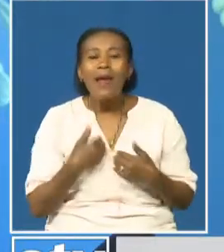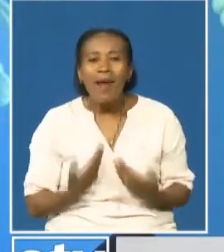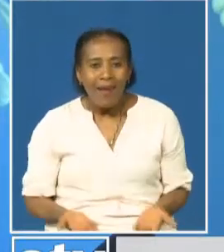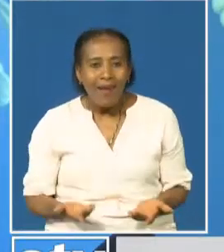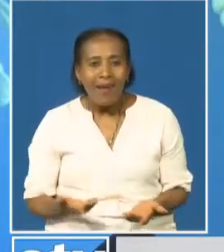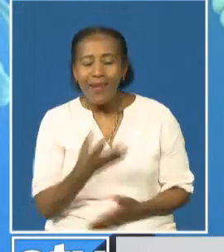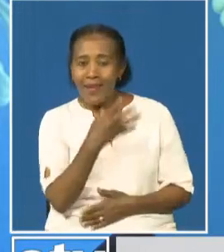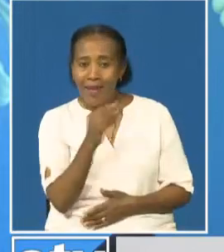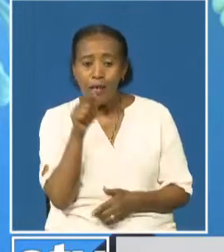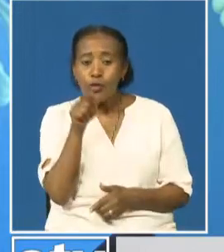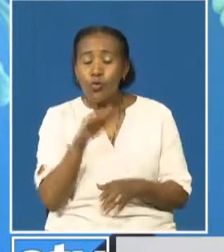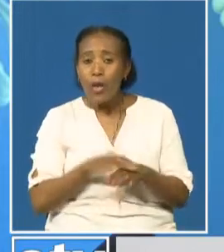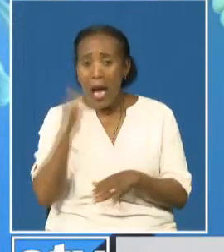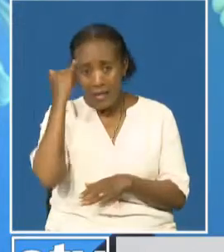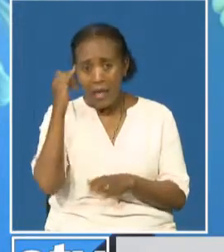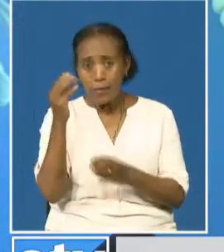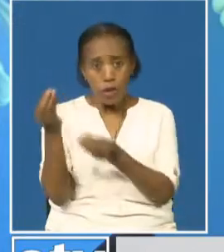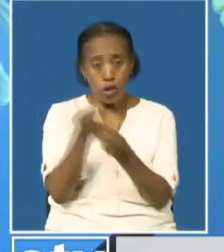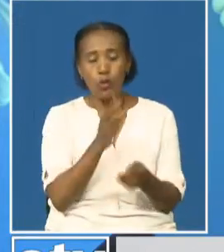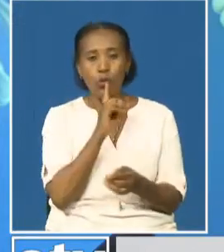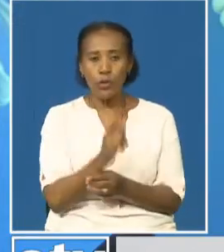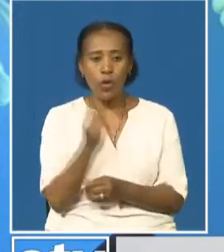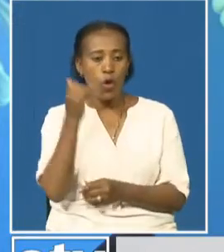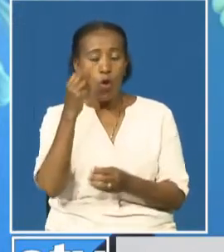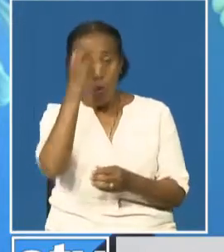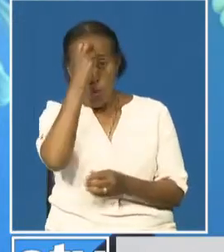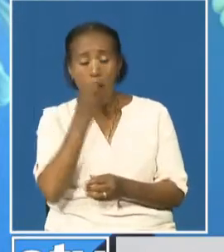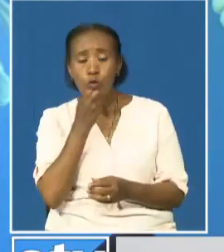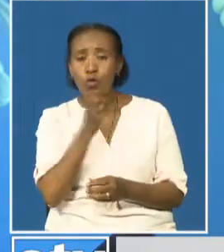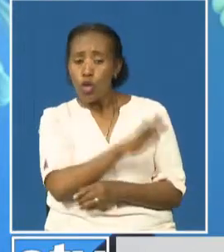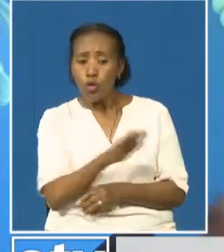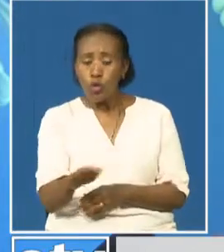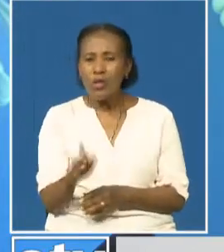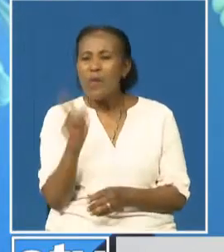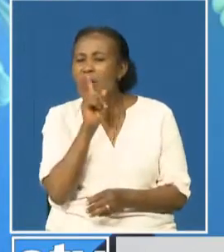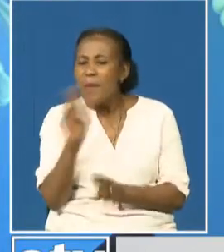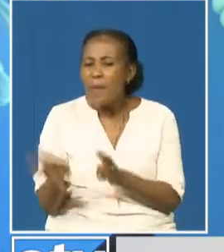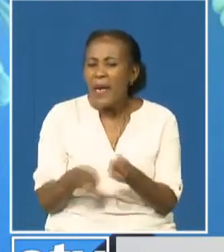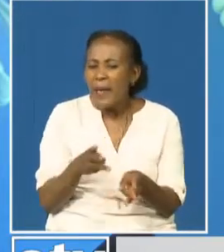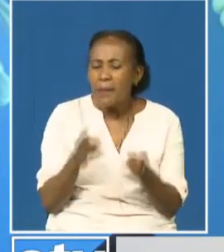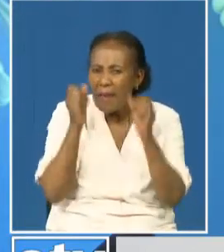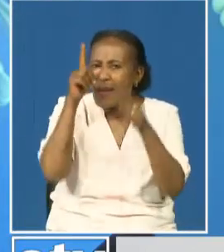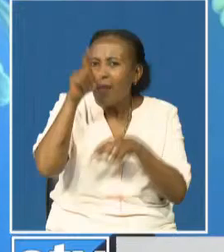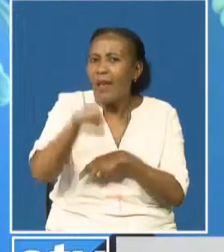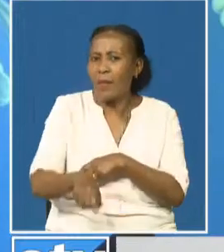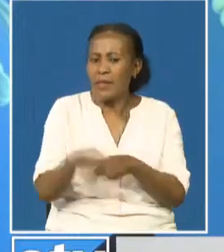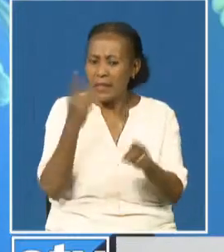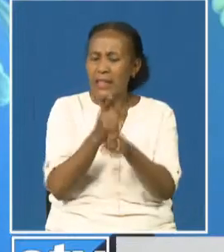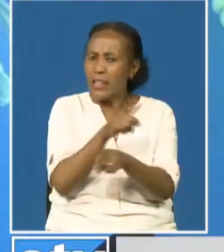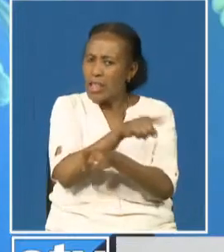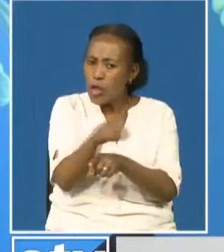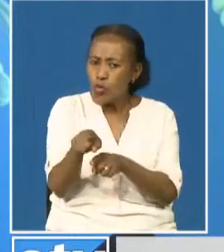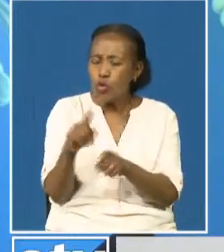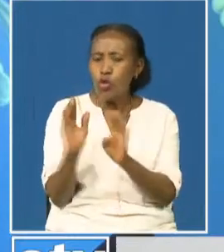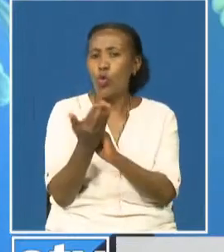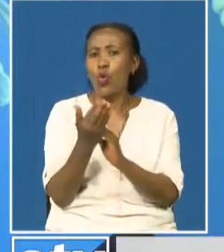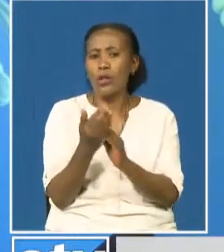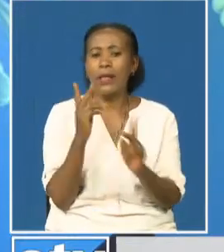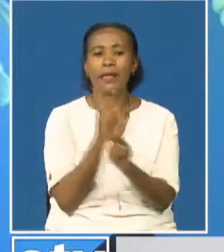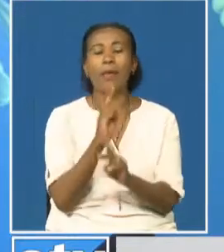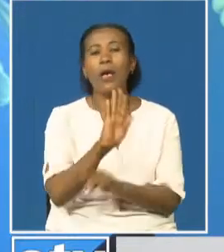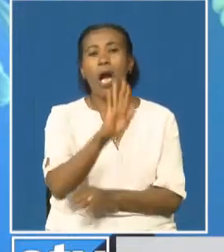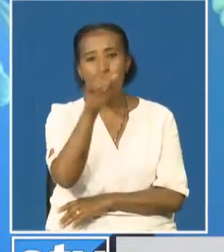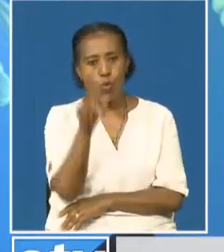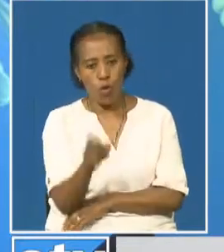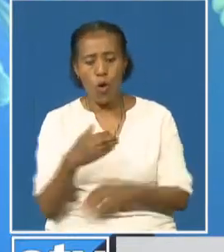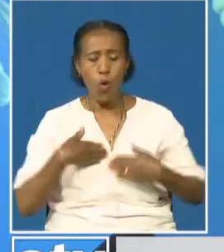ላይ እና እሱ ላይ ሀሳብ እንዲሰጡበት ነው። ወላጆች ልጆቻቸውን በምን መንገድ ነው መረዳት ያለባቸው? ልክ እነሱ እንደሚሆኑት እንዲሆኑ ይጠብቃሉ